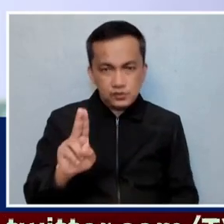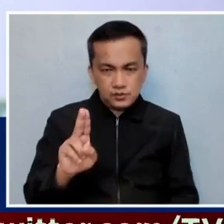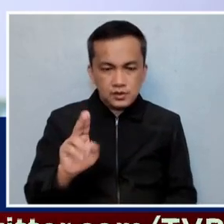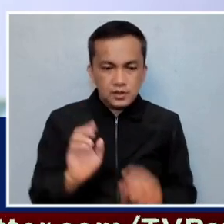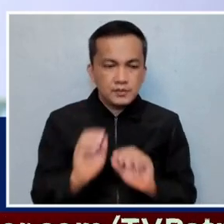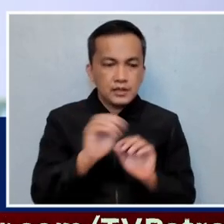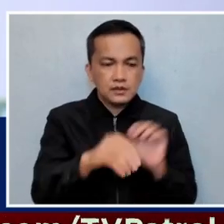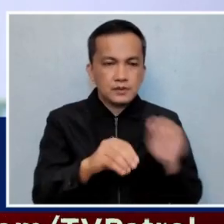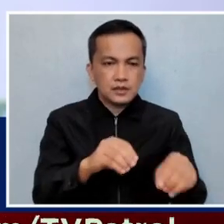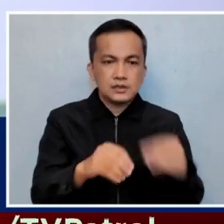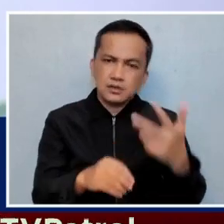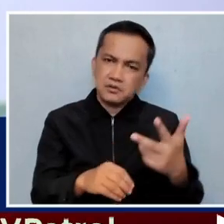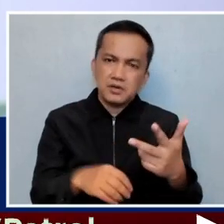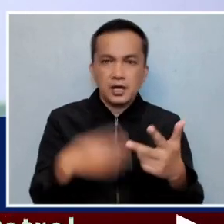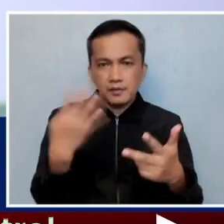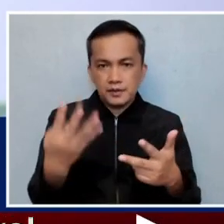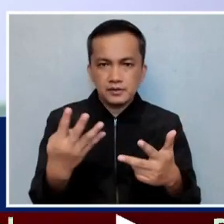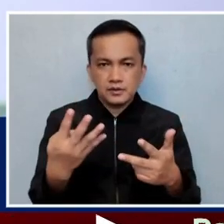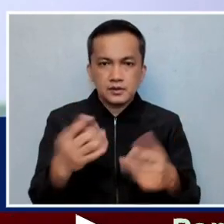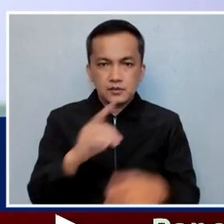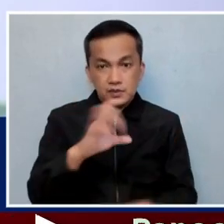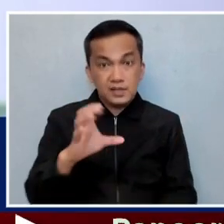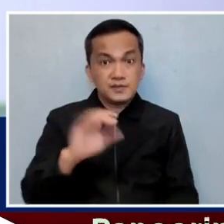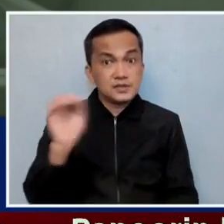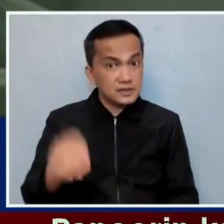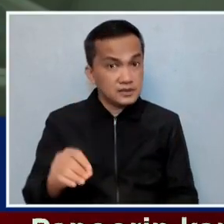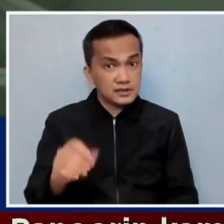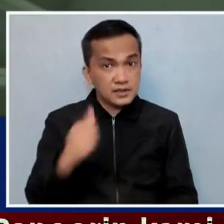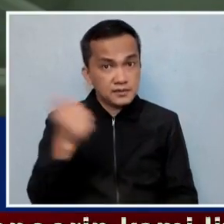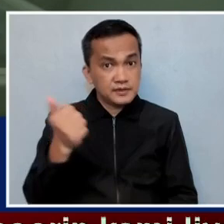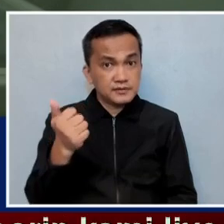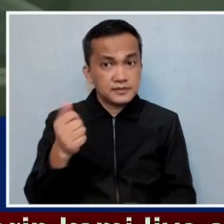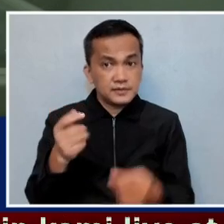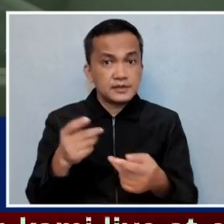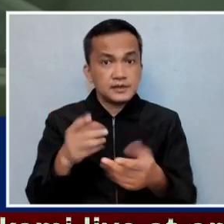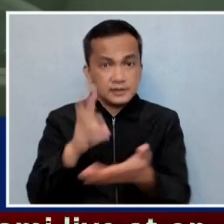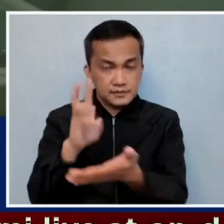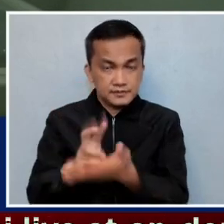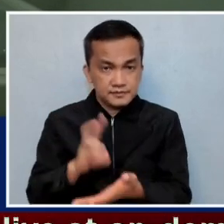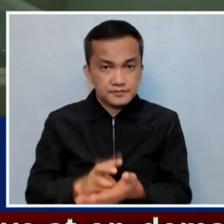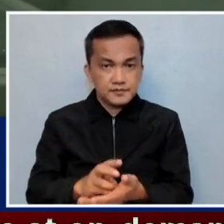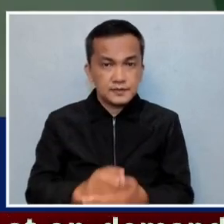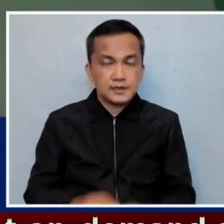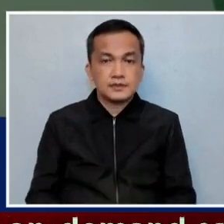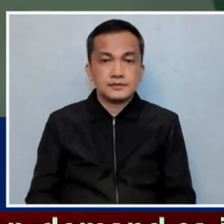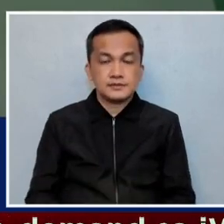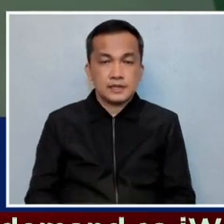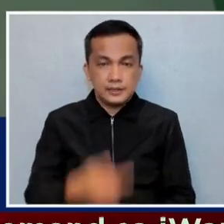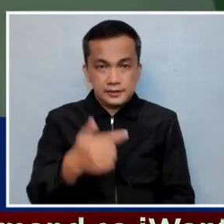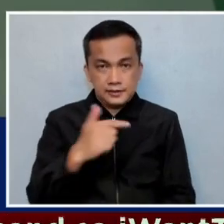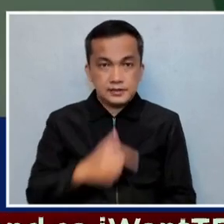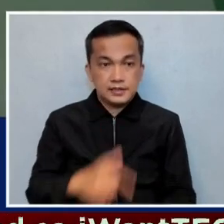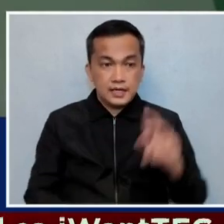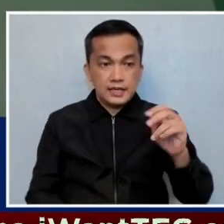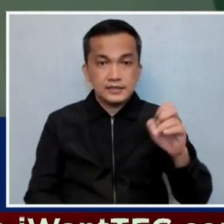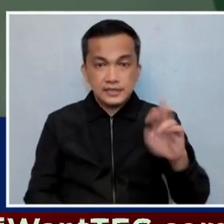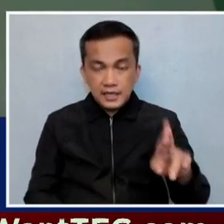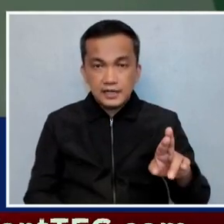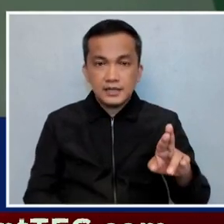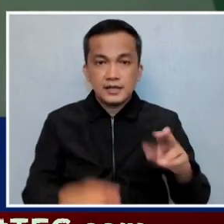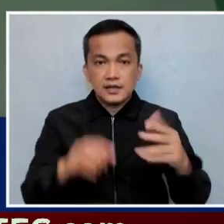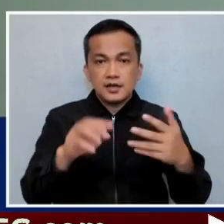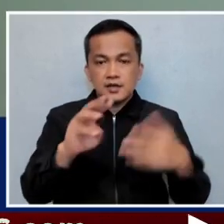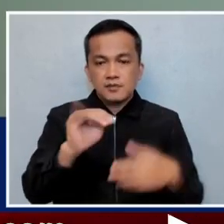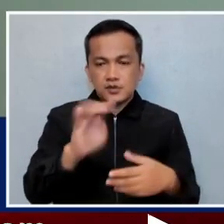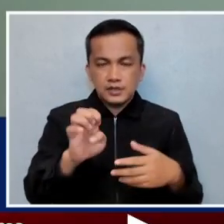ng 3 o 4, nagwa 100% ang ibang lugar. Ang National Capital Region naman, moderate risk na ang average daily